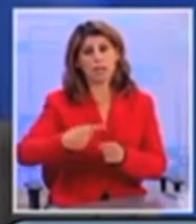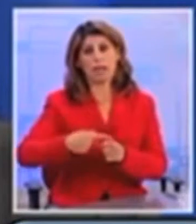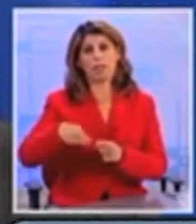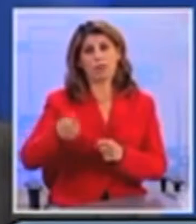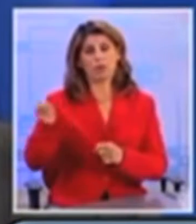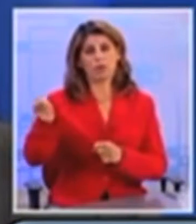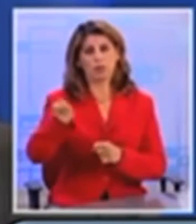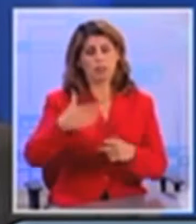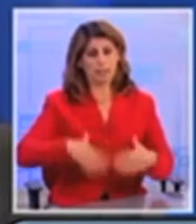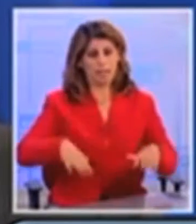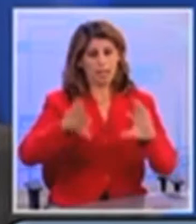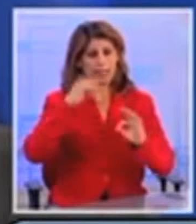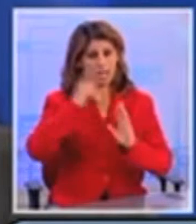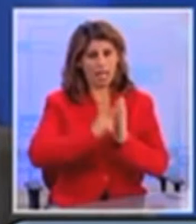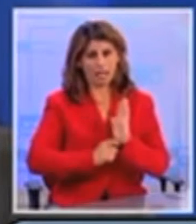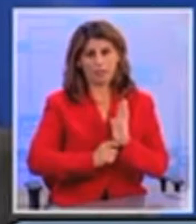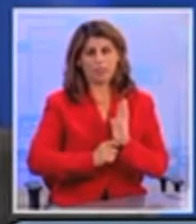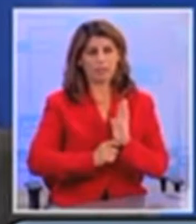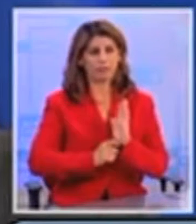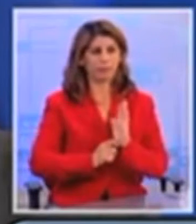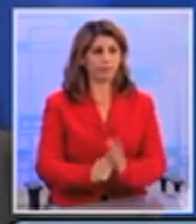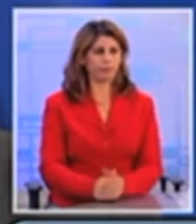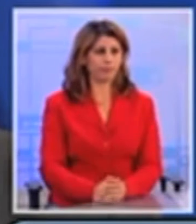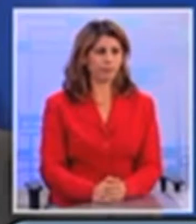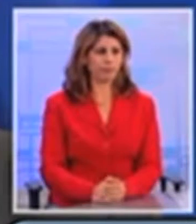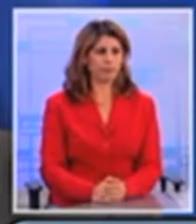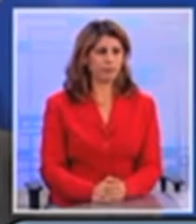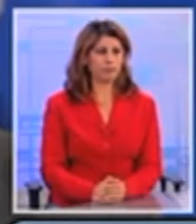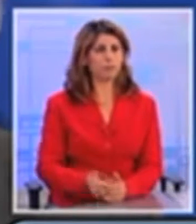fait l'objet d'une dissémination importante.